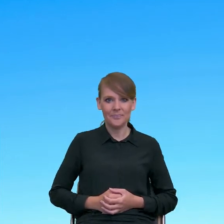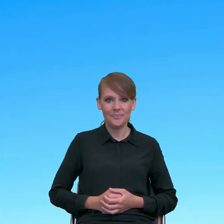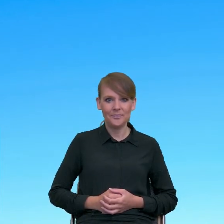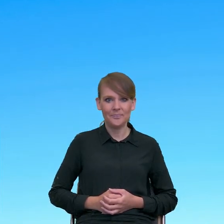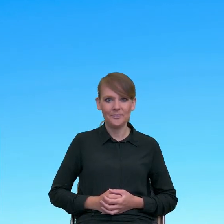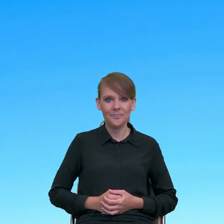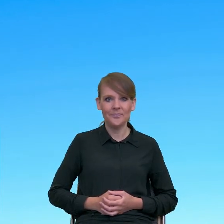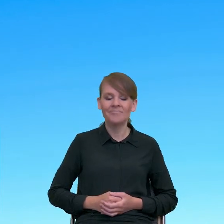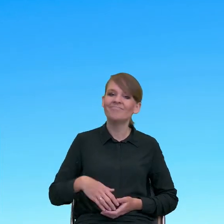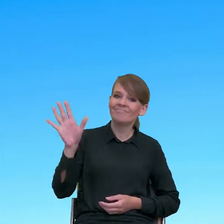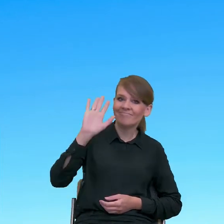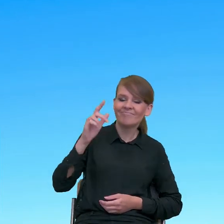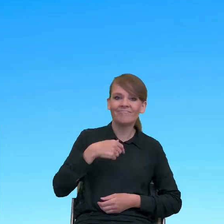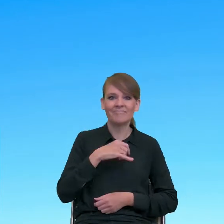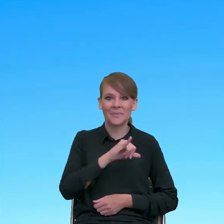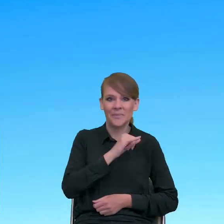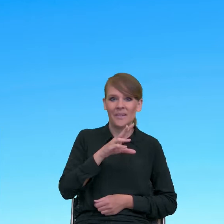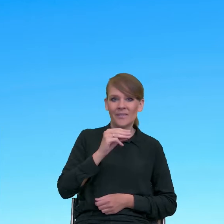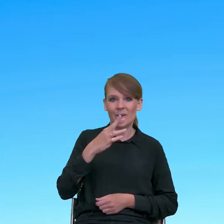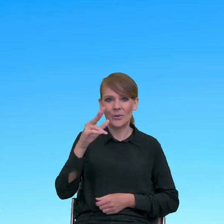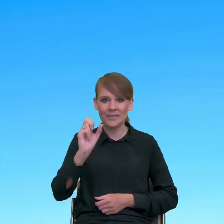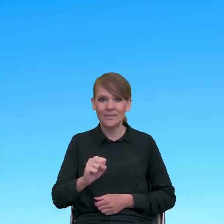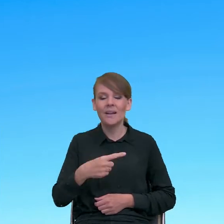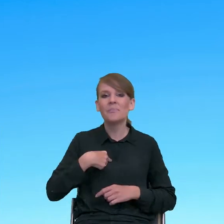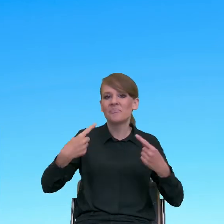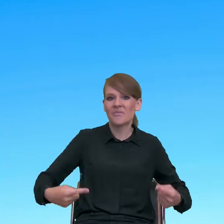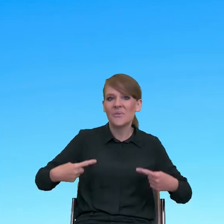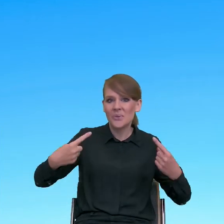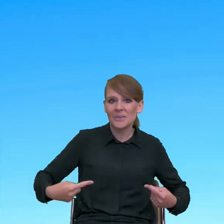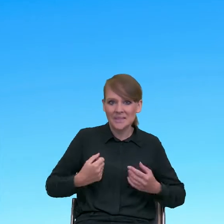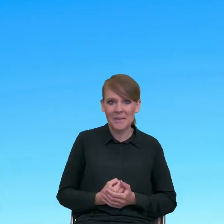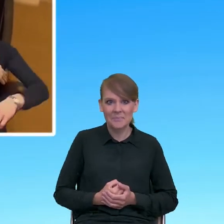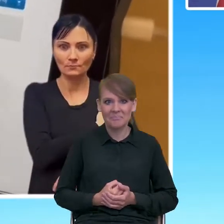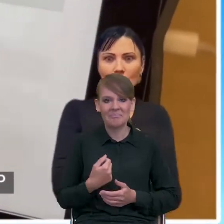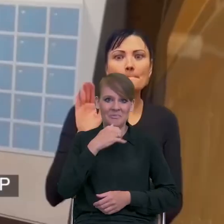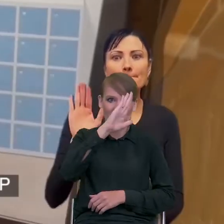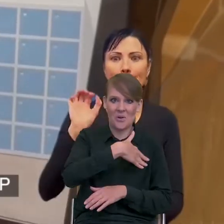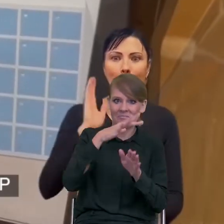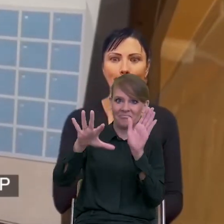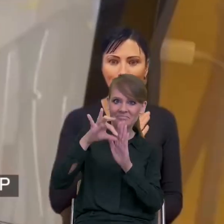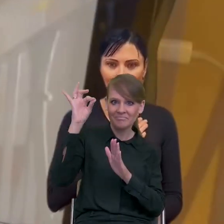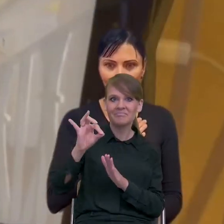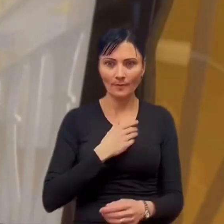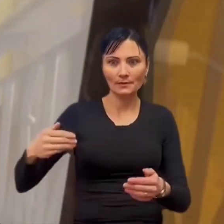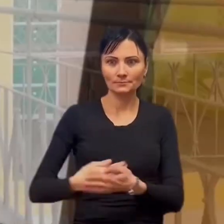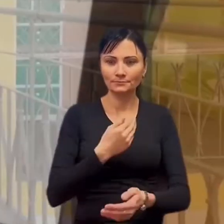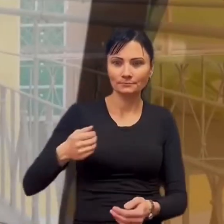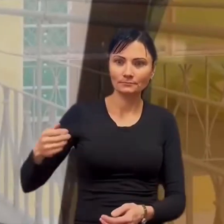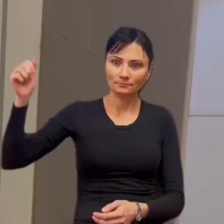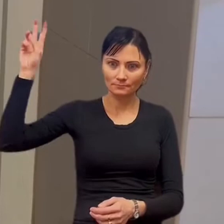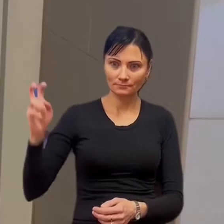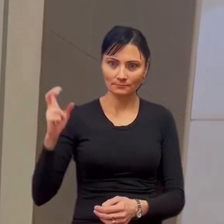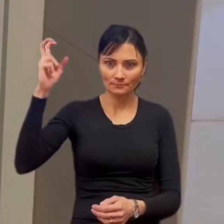Hej, mam na imię Weronika. Poruszam się na wózku inwalidzkim. Wybierając szkołę, postawiłam na swobodny dostęp do wszystkich